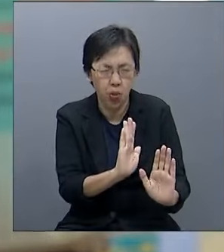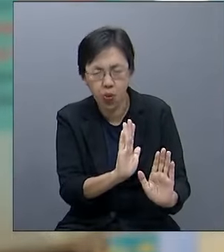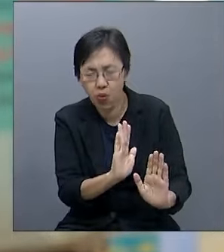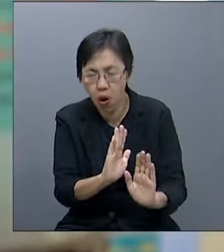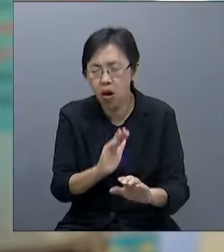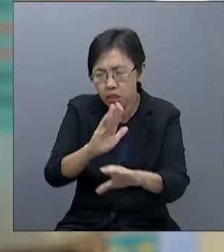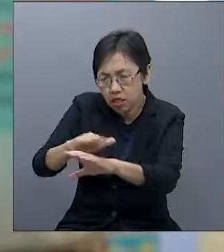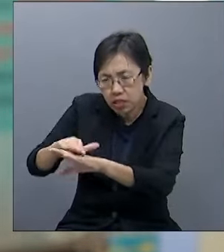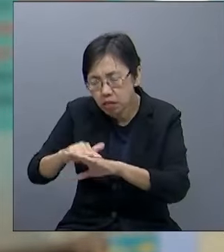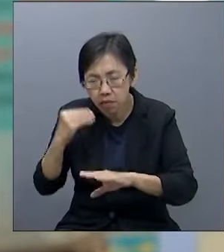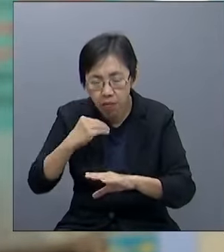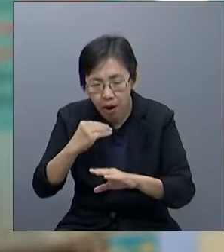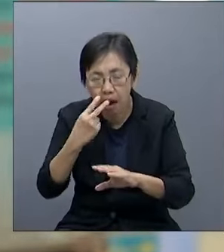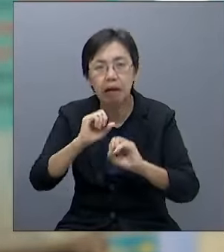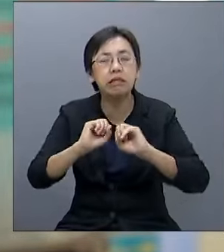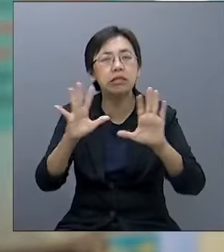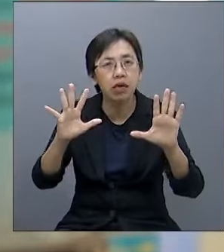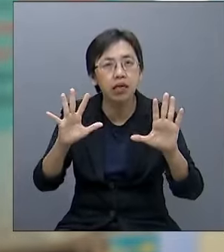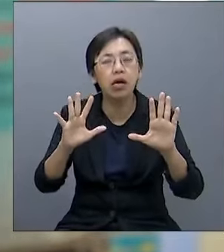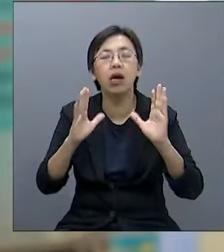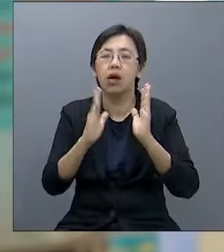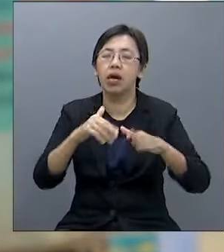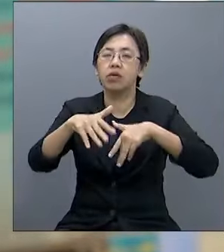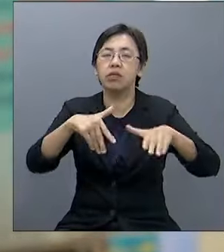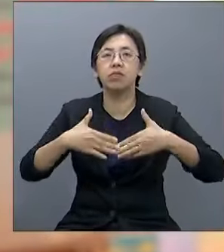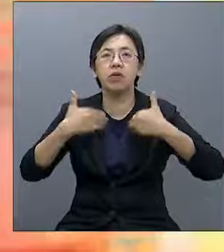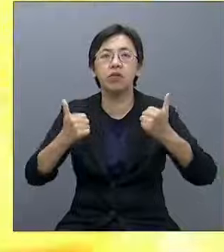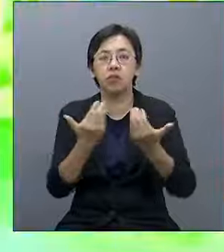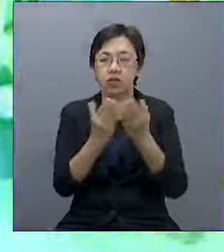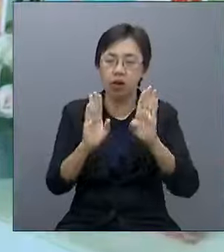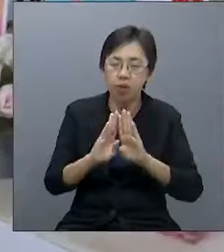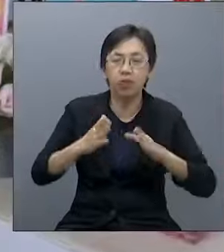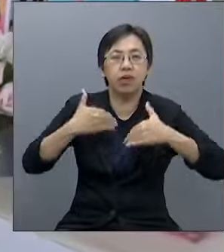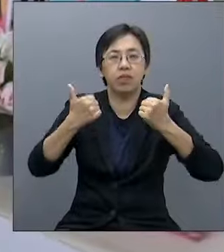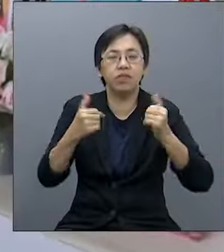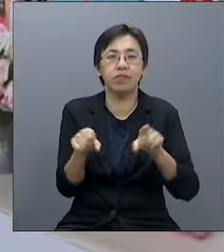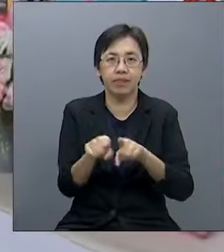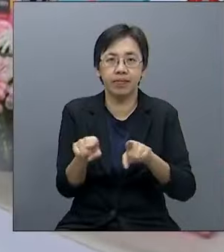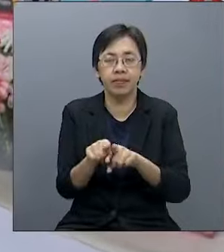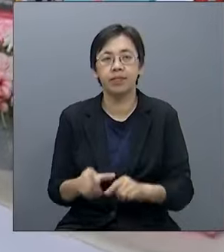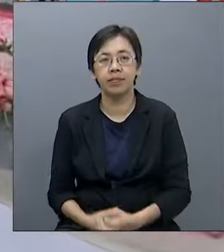ปธรรมที่ชัดเจนยิ่งขึ้นแล้วก็ได้ความสุขกลับมาทั้งครอบครัวและชุมชน